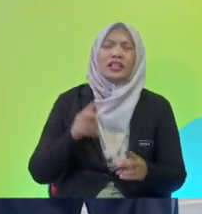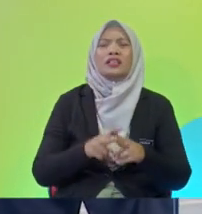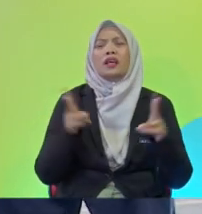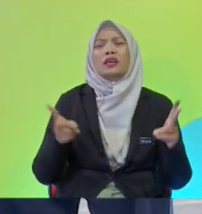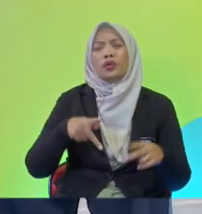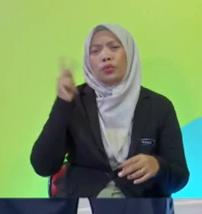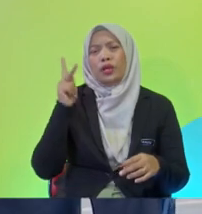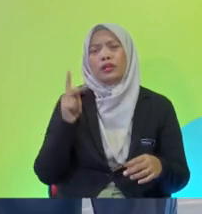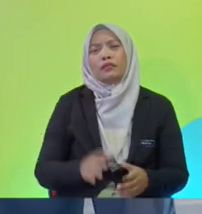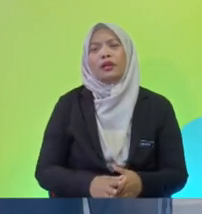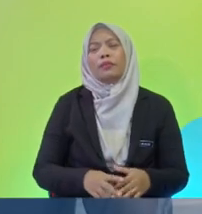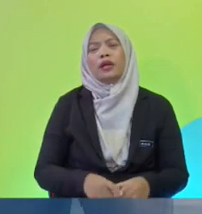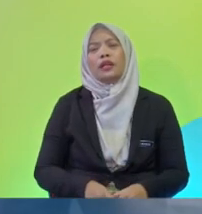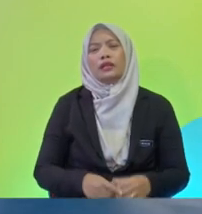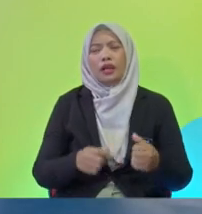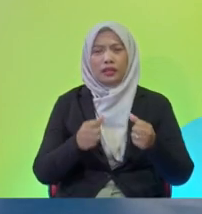Sampai mengatasi tim kami.